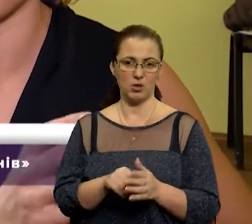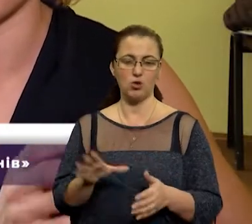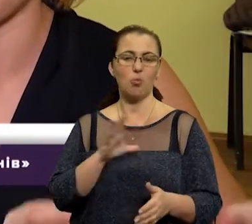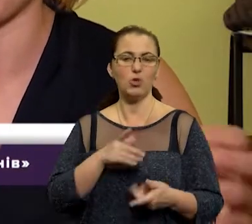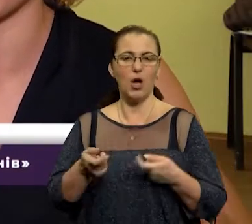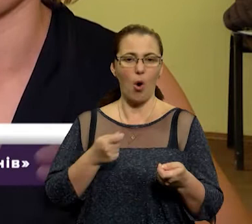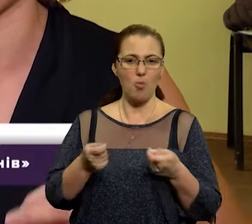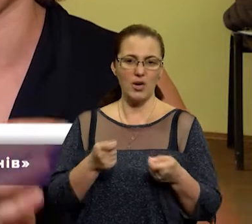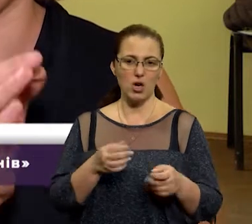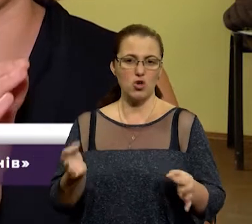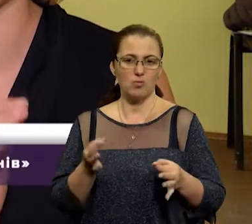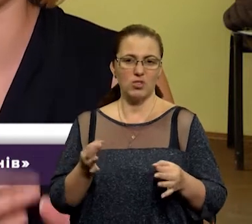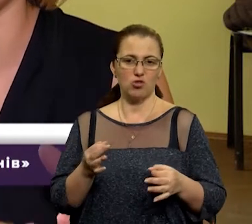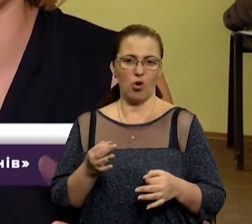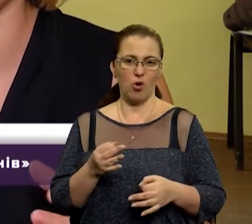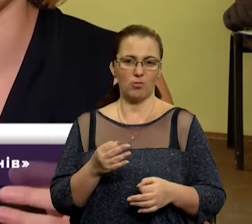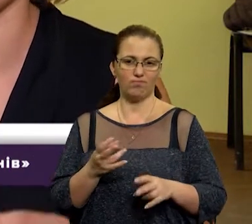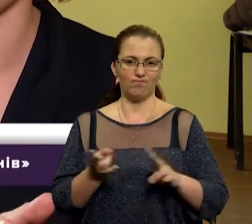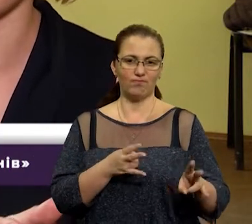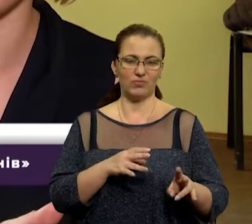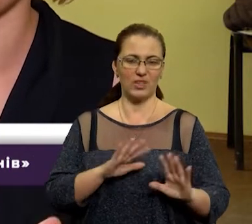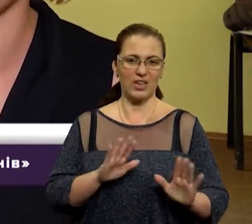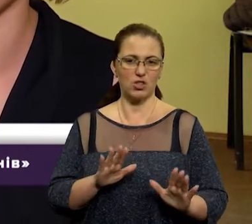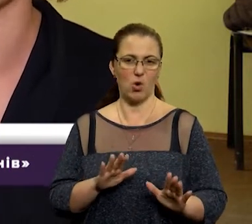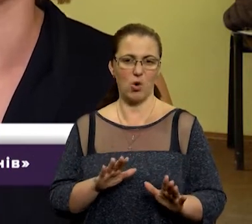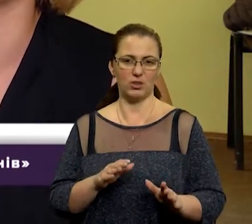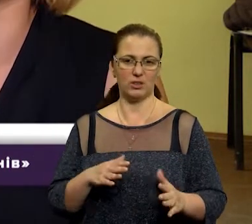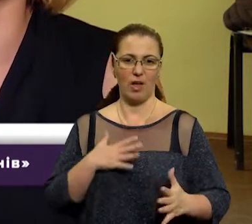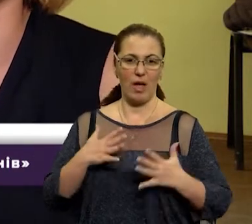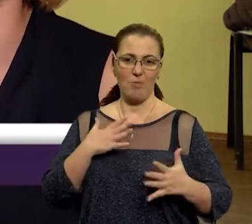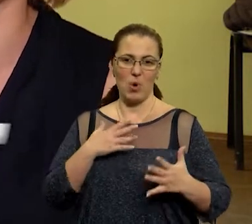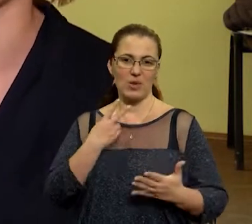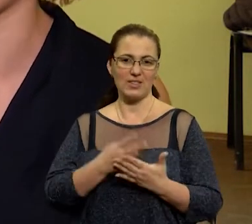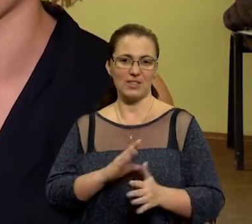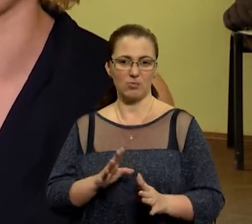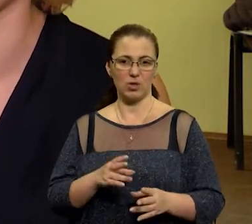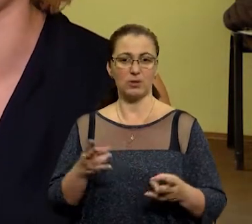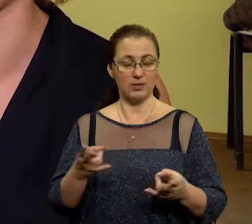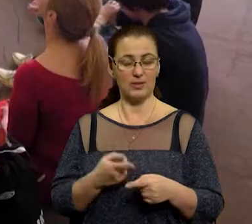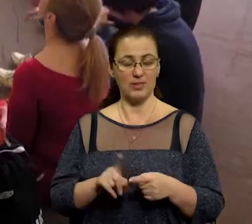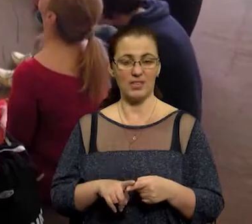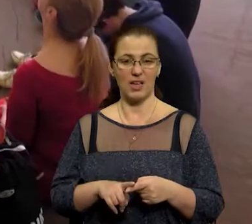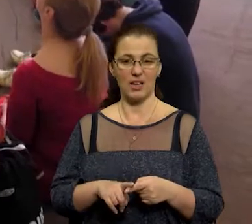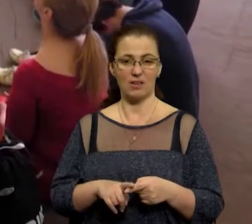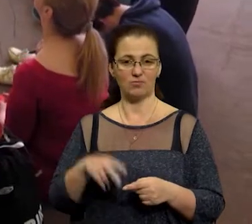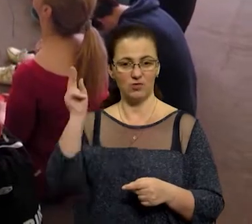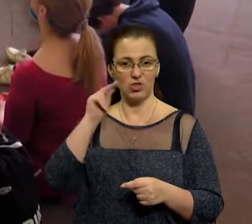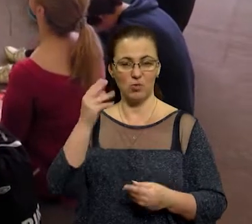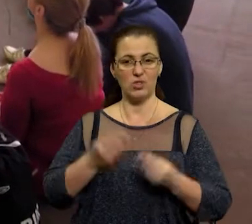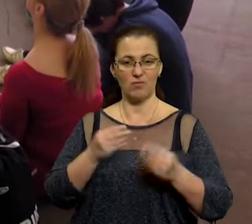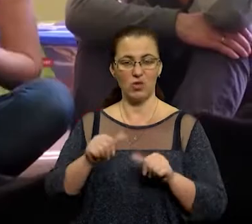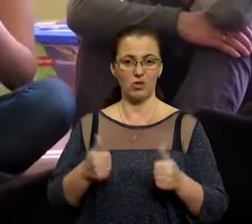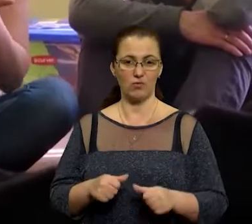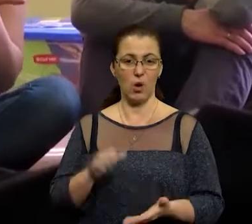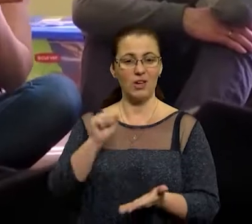часом нічого не зачепити, щоб десь не нашкодити, лишньої емоції не подати. От ми все вчимося в формі ігровій. Дипломи у школі